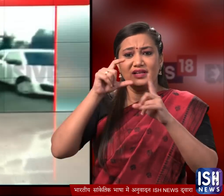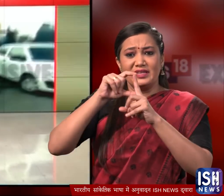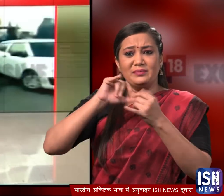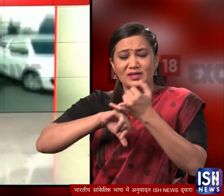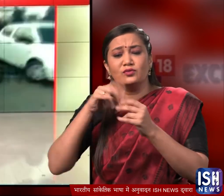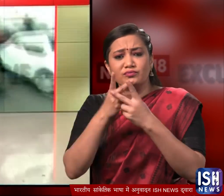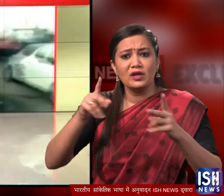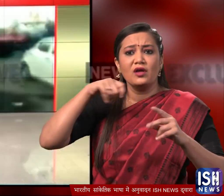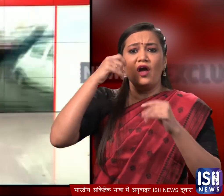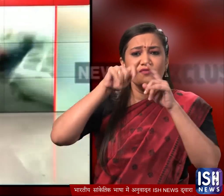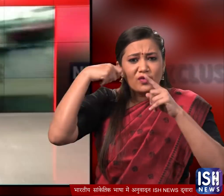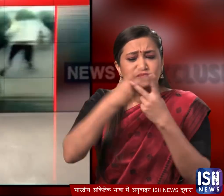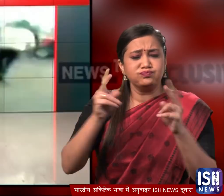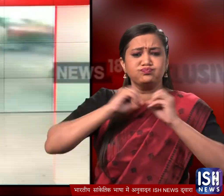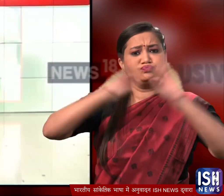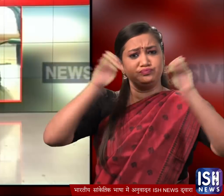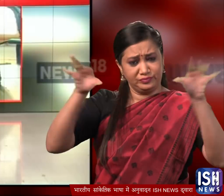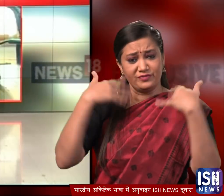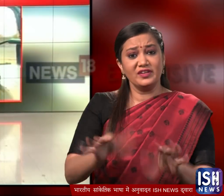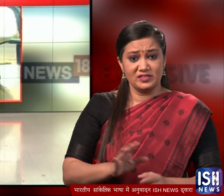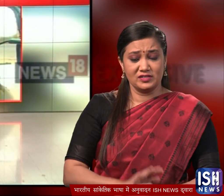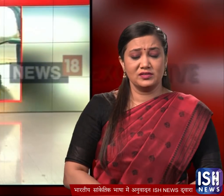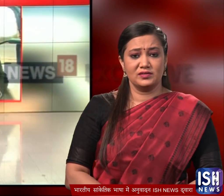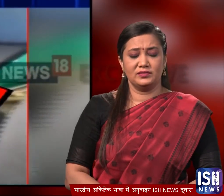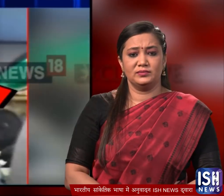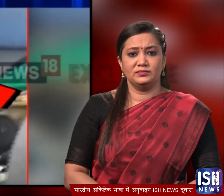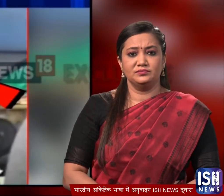बाद से ही दीप सिद्धू के कई वीडियो सोशल मीडिया पर वायरल होने लगे,